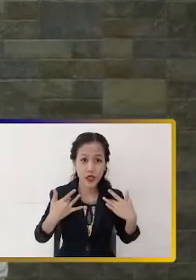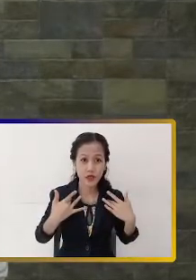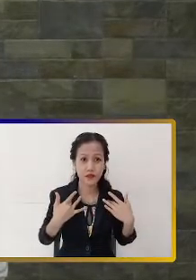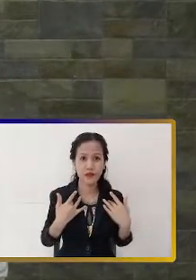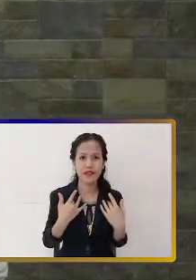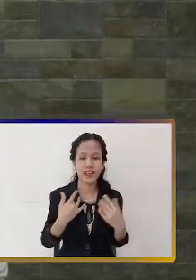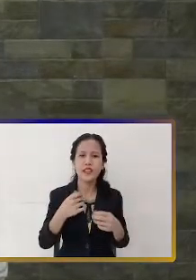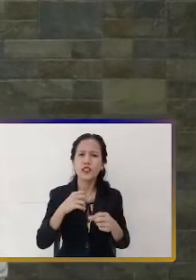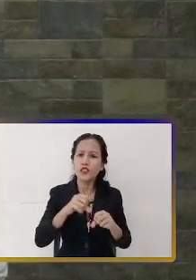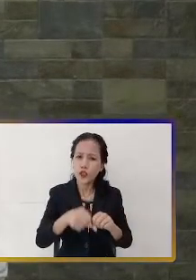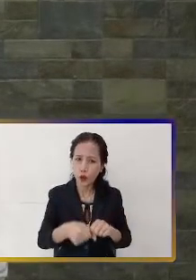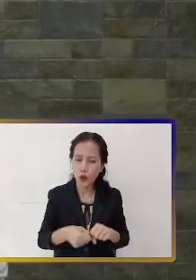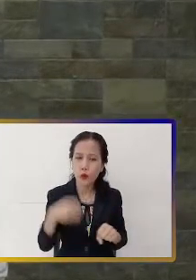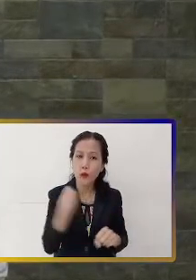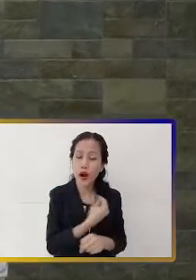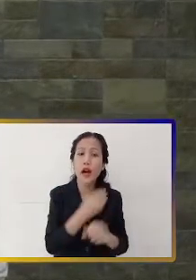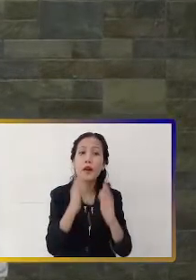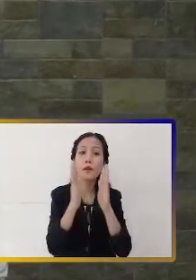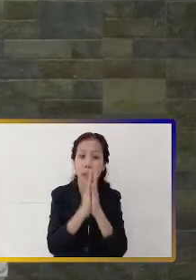panalangin.